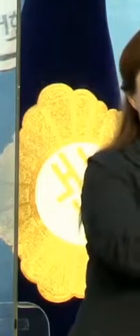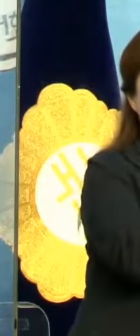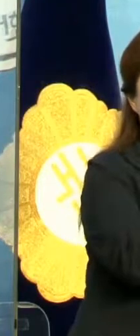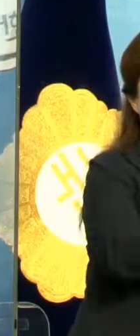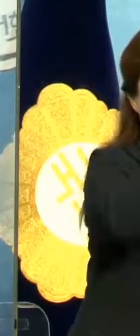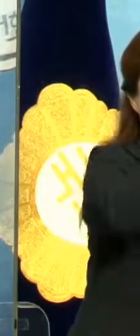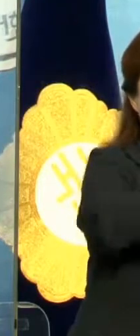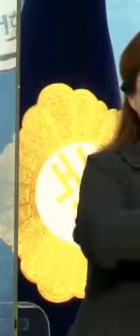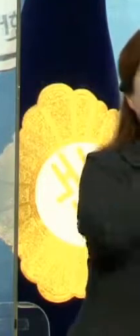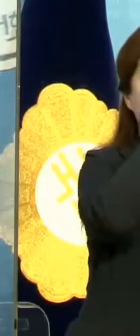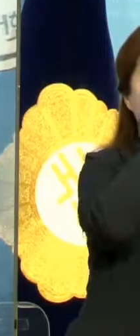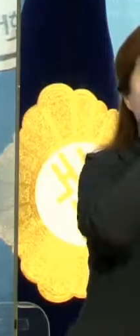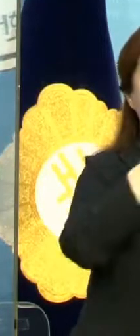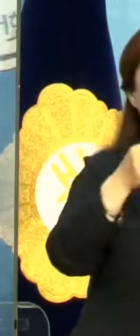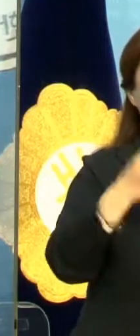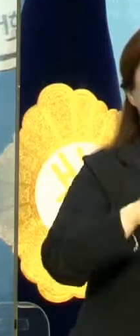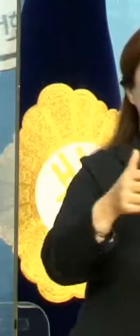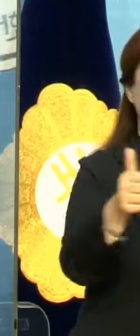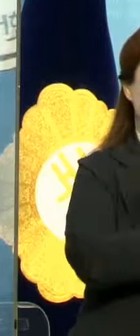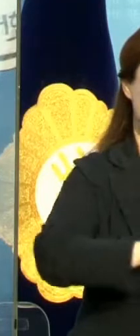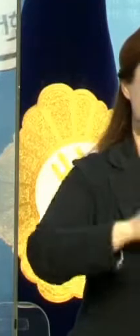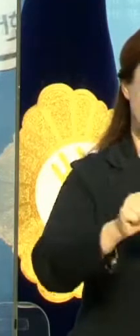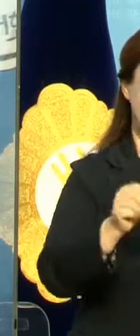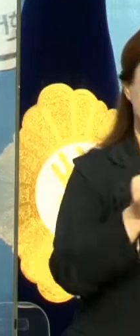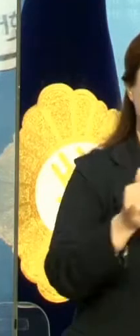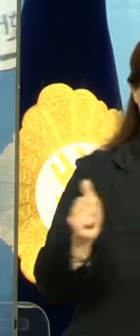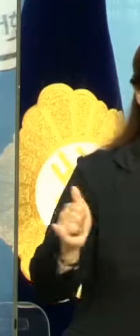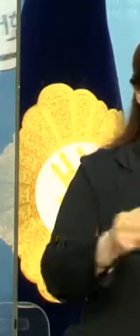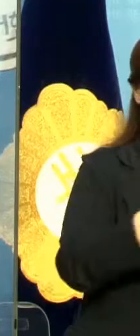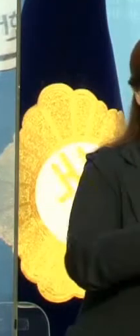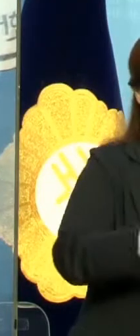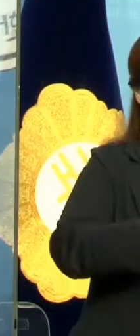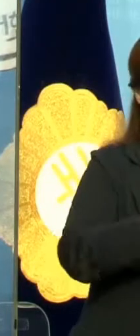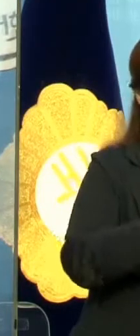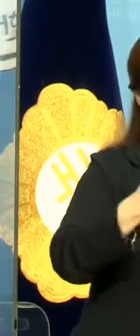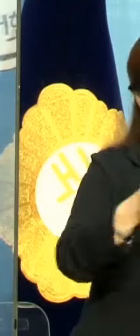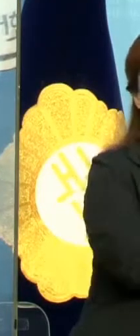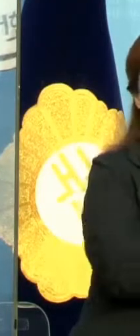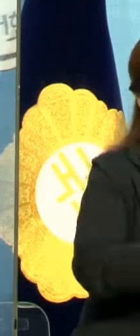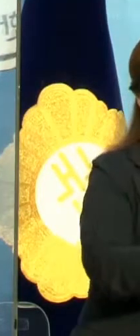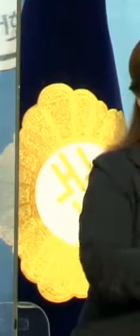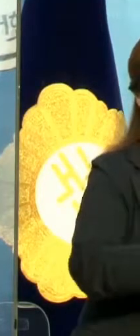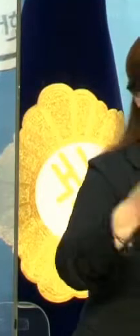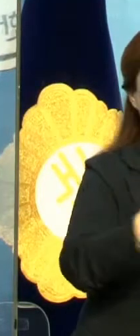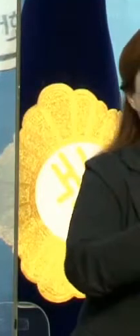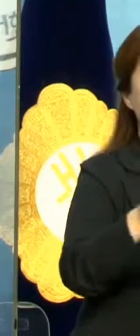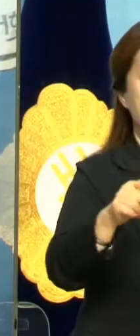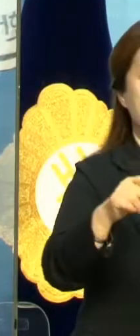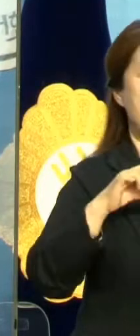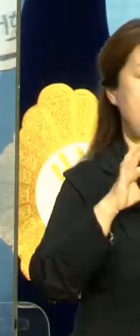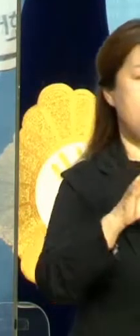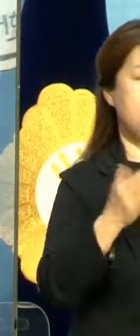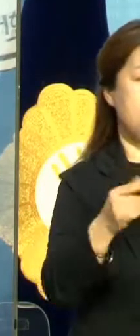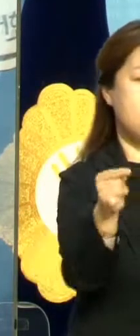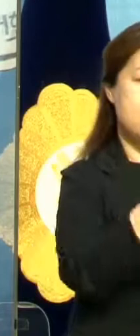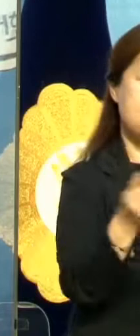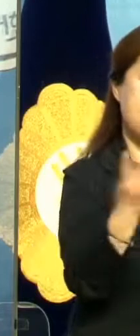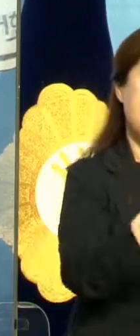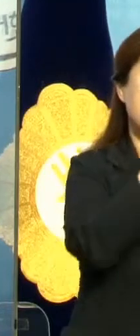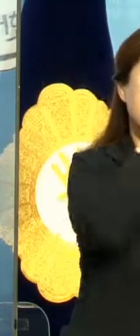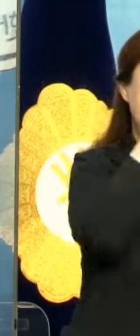한정되어 있는 측면이 있고 국회에서 활동하고 있는 입법 기간인 국회의원 이런 부분에 있어서는 좀 미흡하다 는